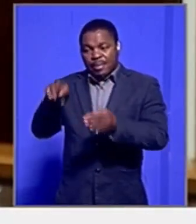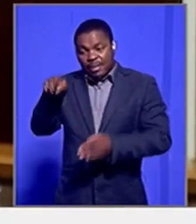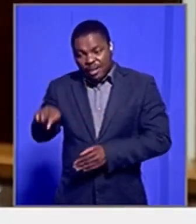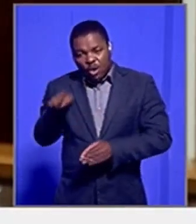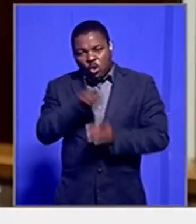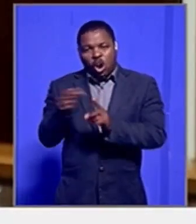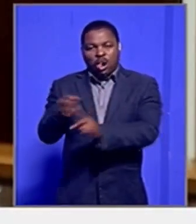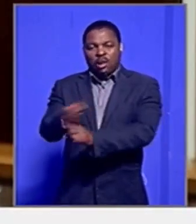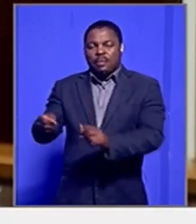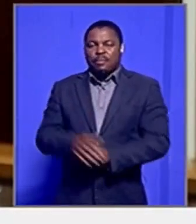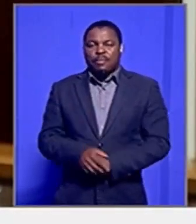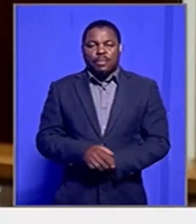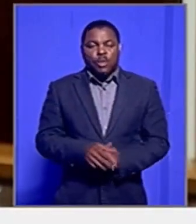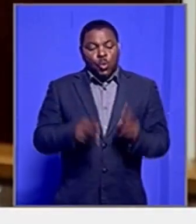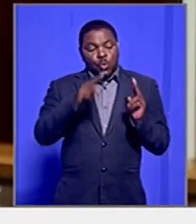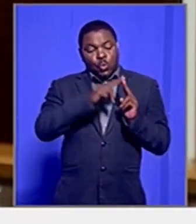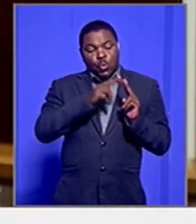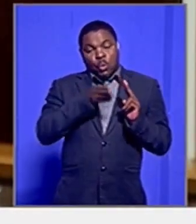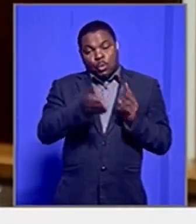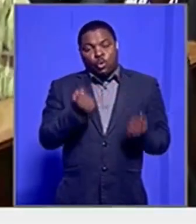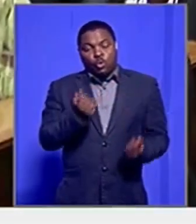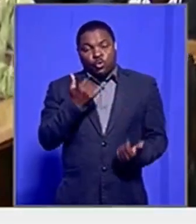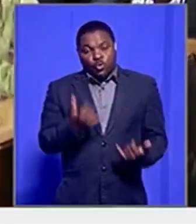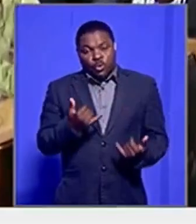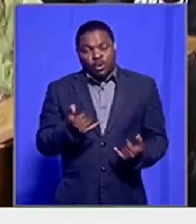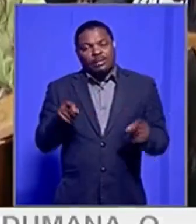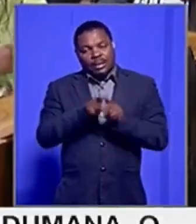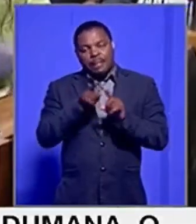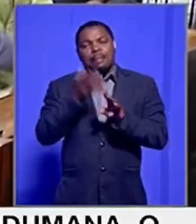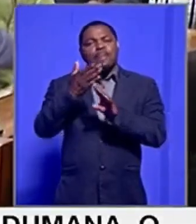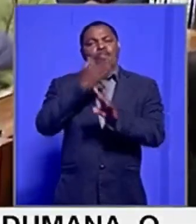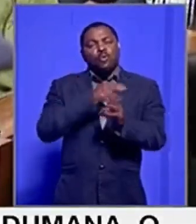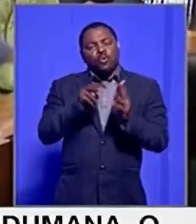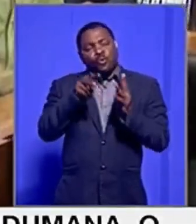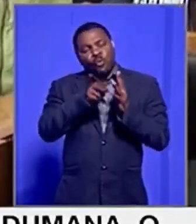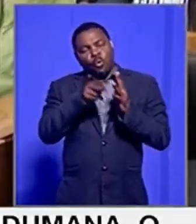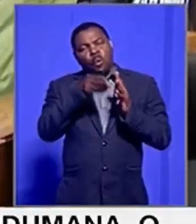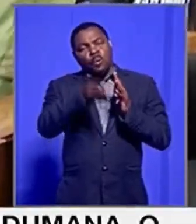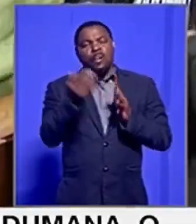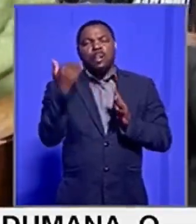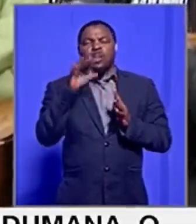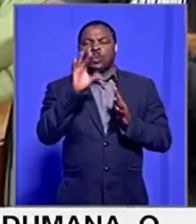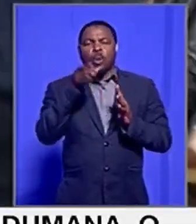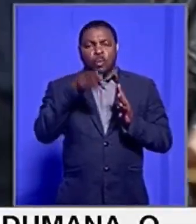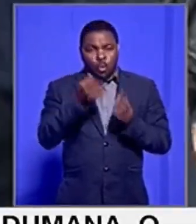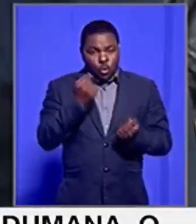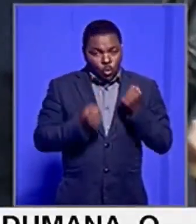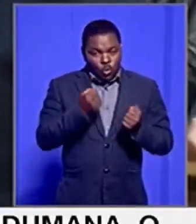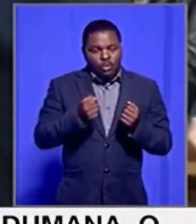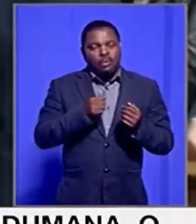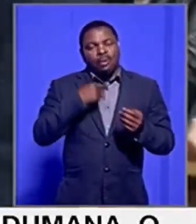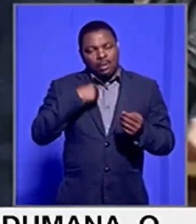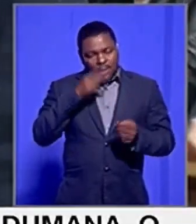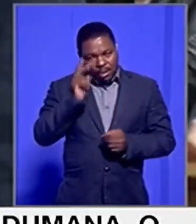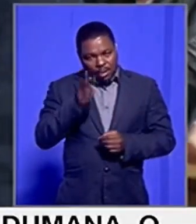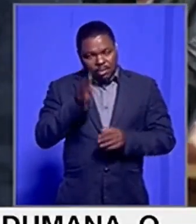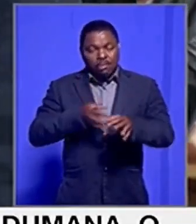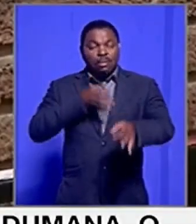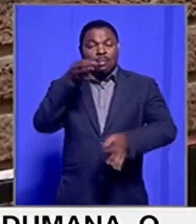lekgotla today ba tlo shebana ke ditatofatso tse tshwanang le ba babedi bana ba hlaile ka la bobedi, empa hona le nka e hlalosang ya